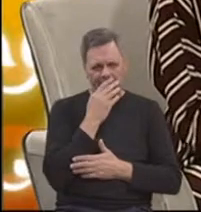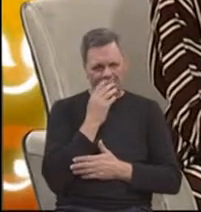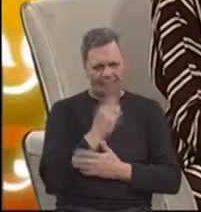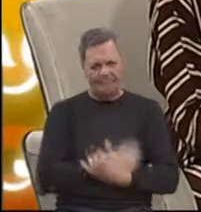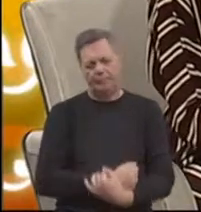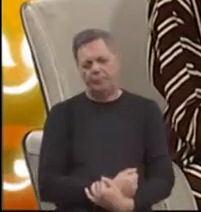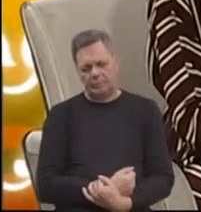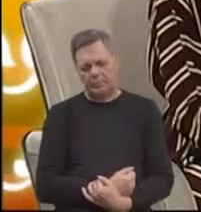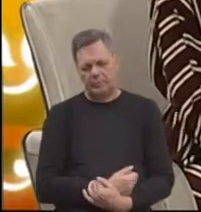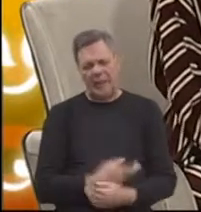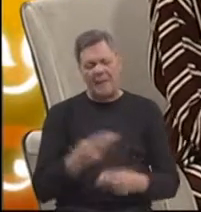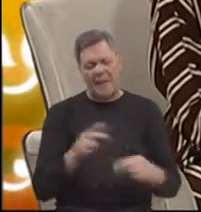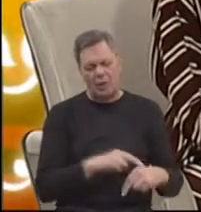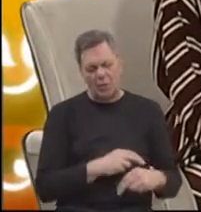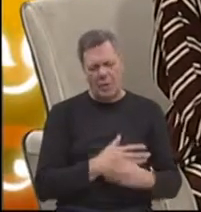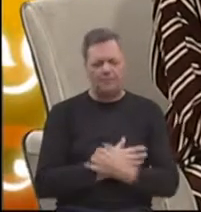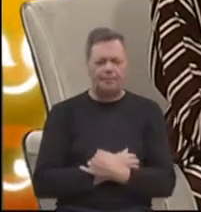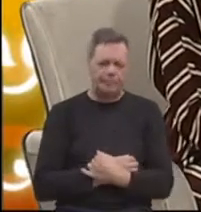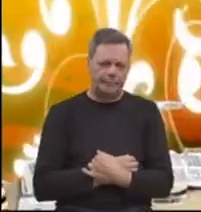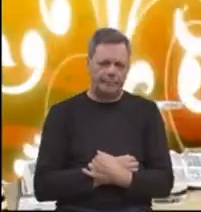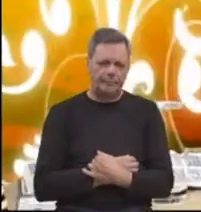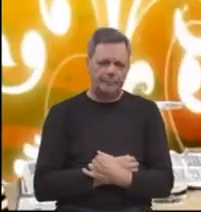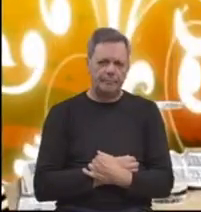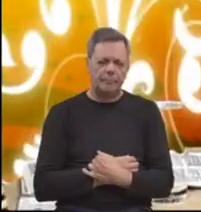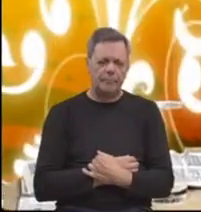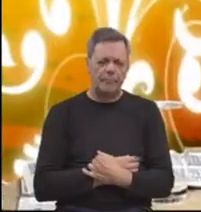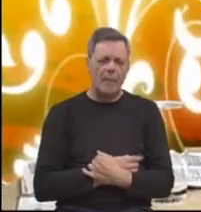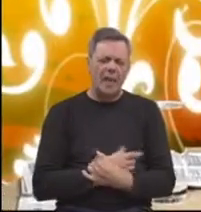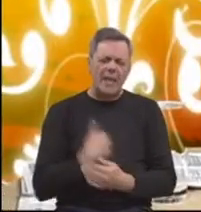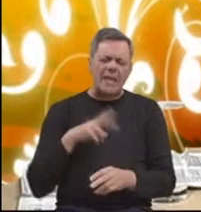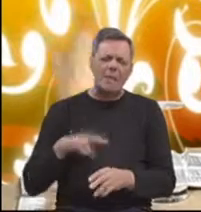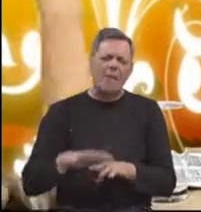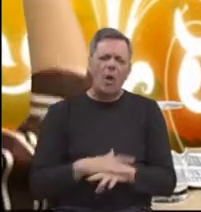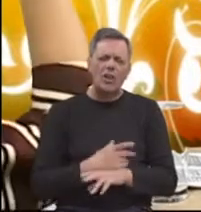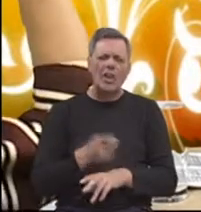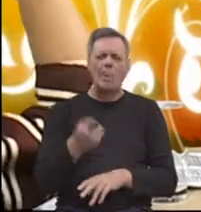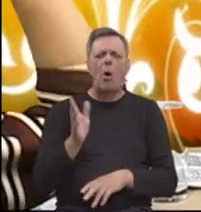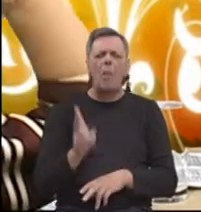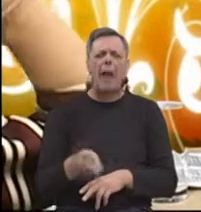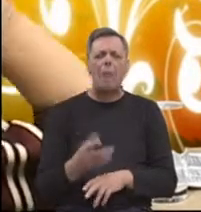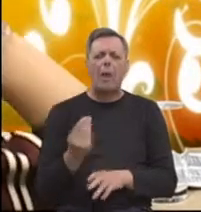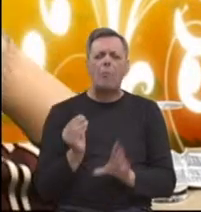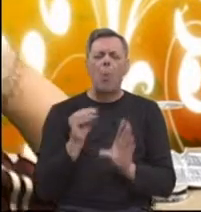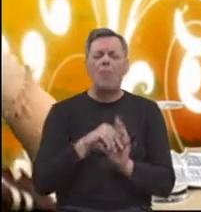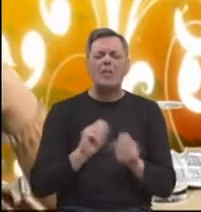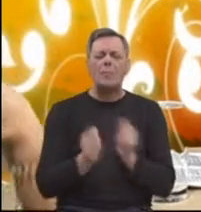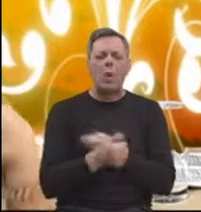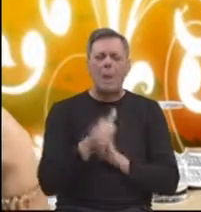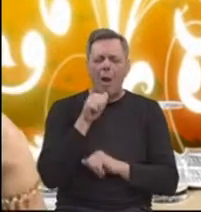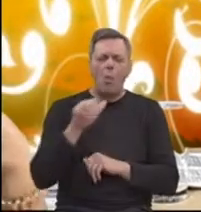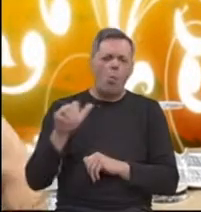vratiti malo na to, jer kad ste mi govorili o nutrigenomici, onda sam imala osjećaj odmah da bi ona mogla puno uvesti promjena u